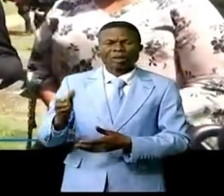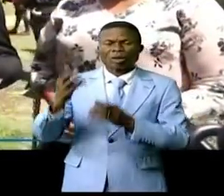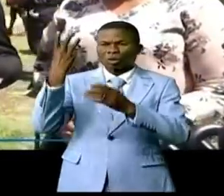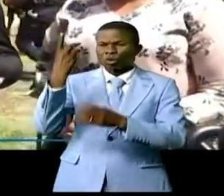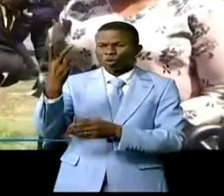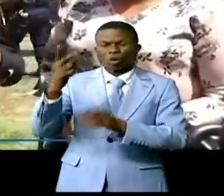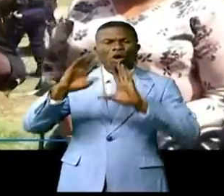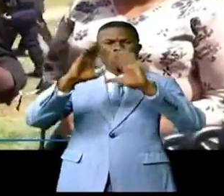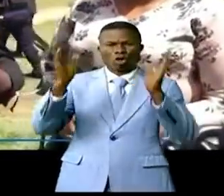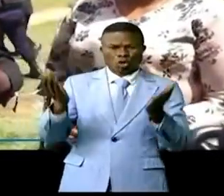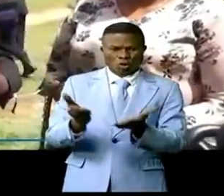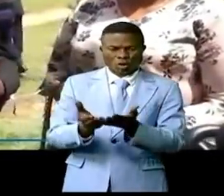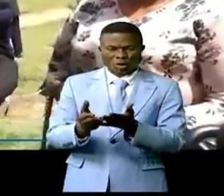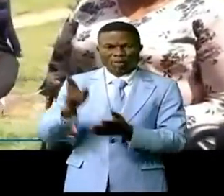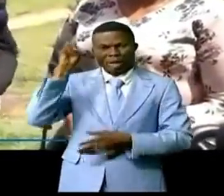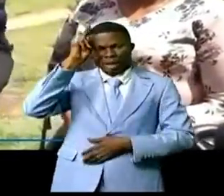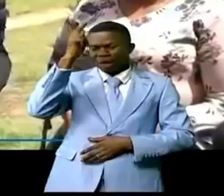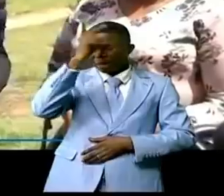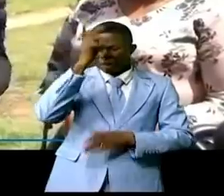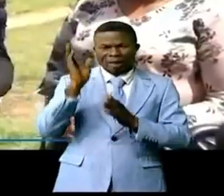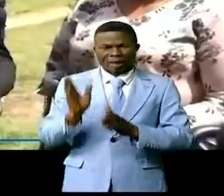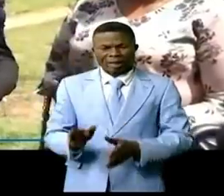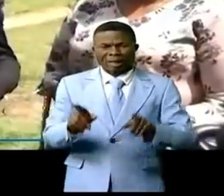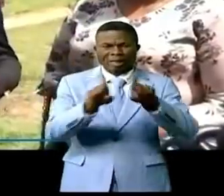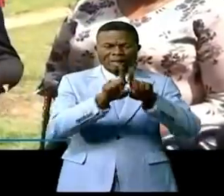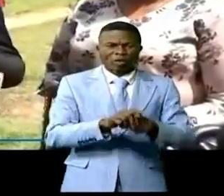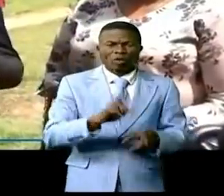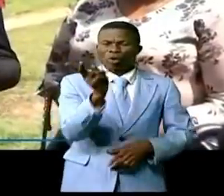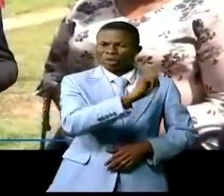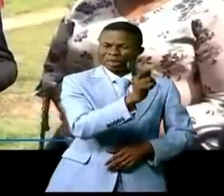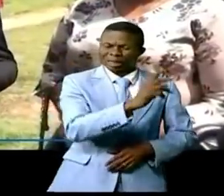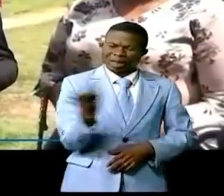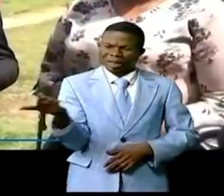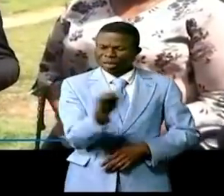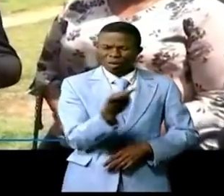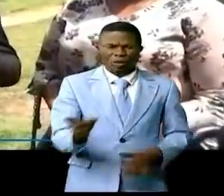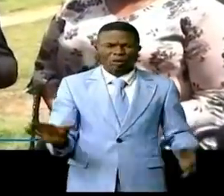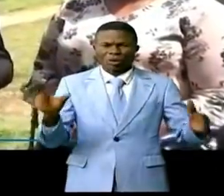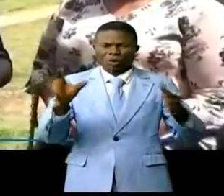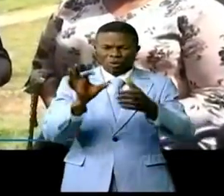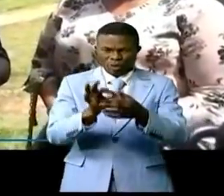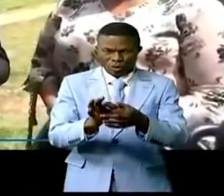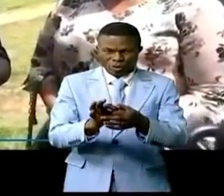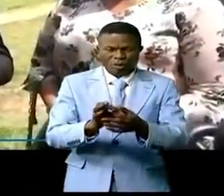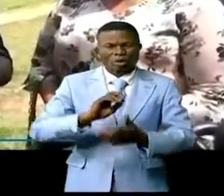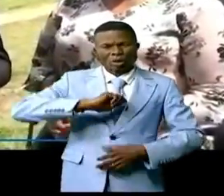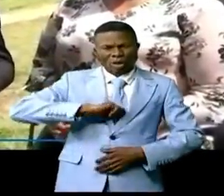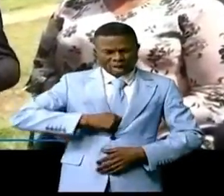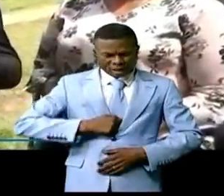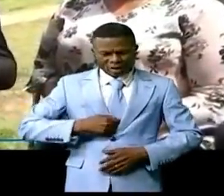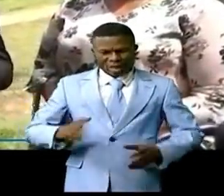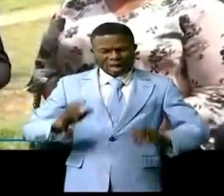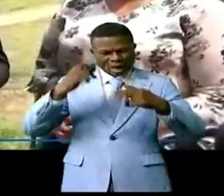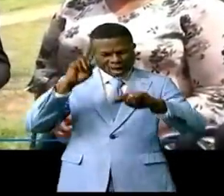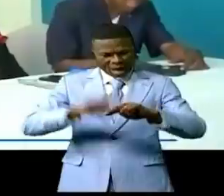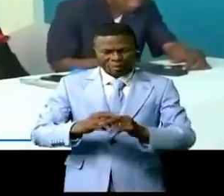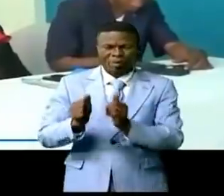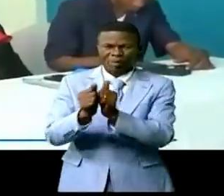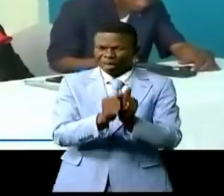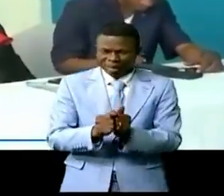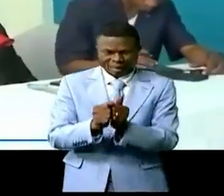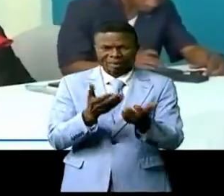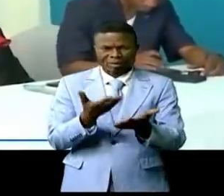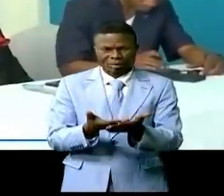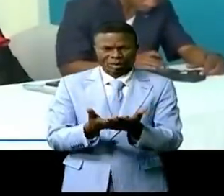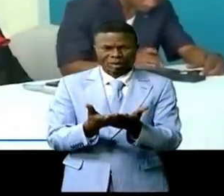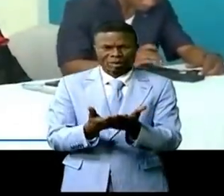communautés, katangaises, kaseyennes, doivent apprendre à se supporter, à vivre ensemble. À